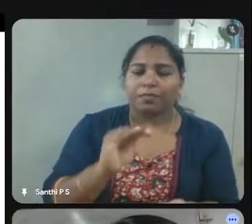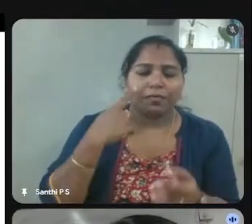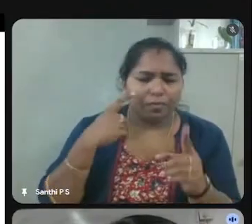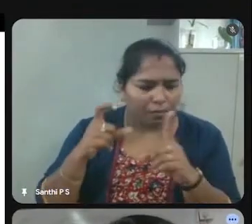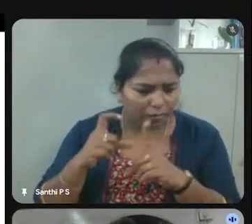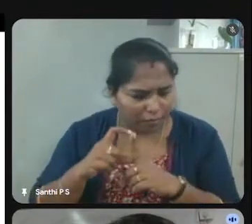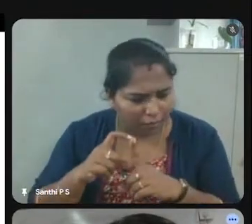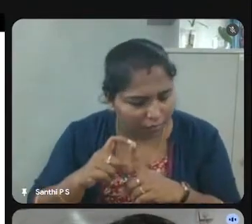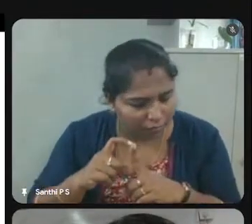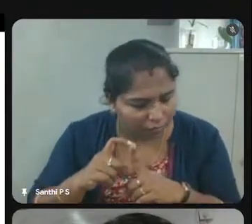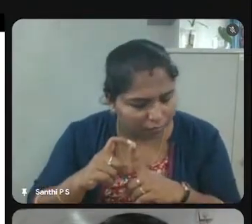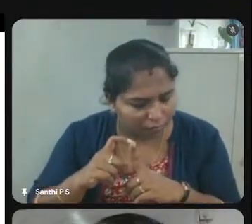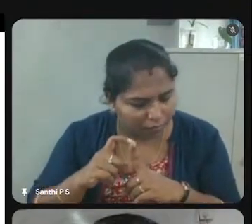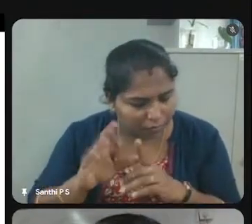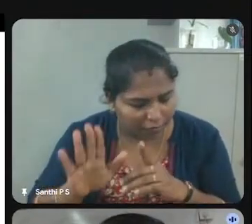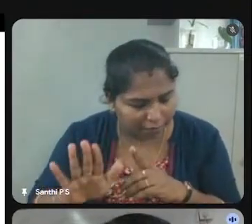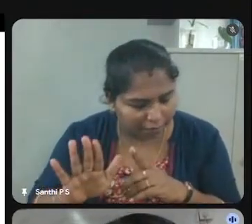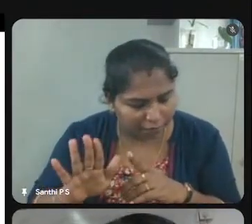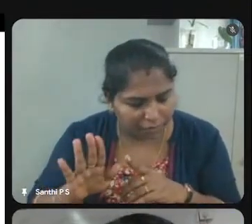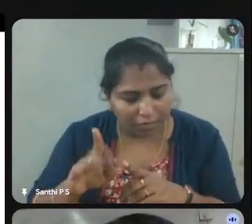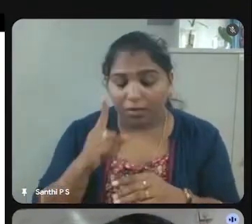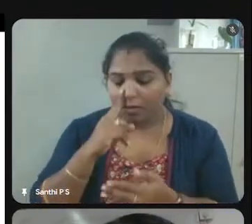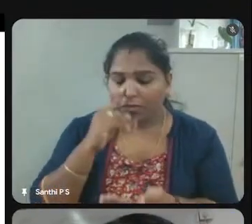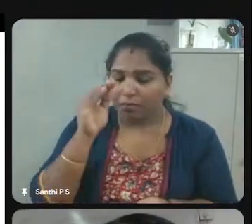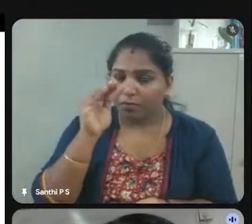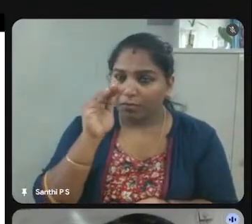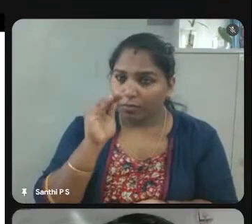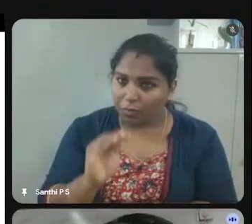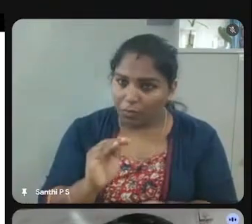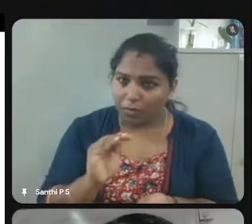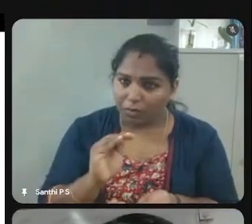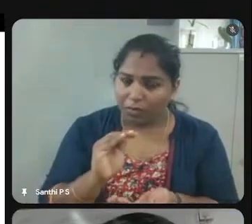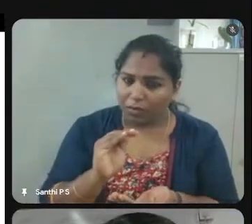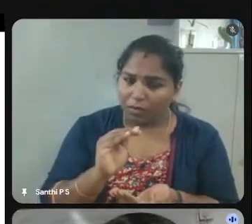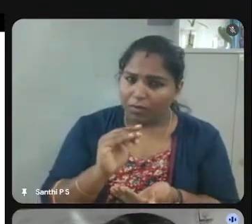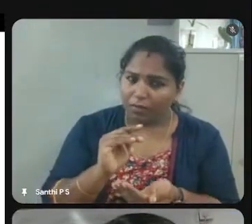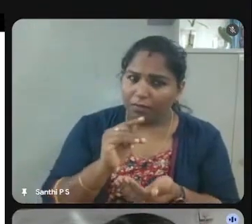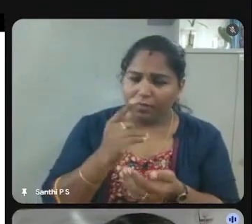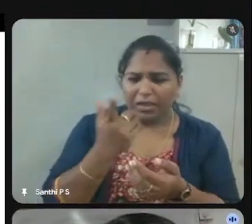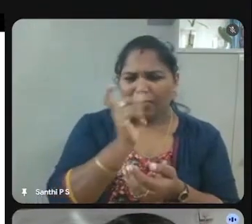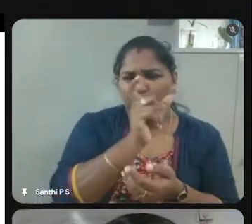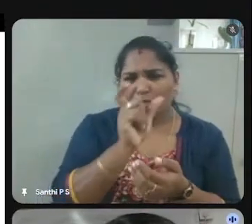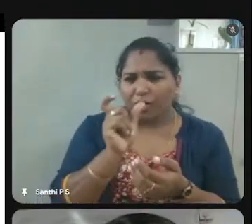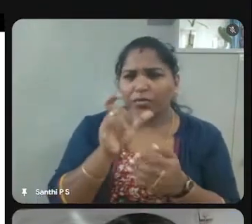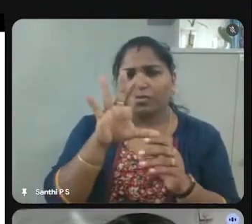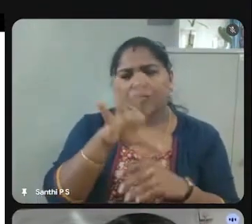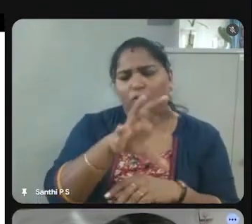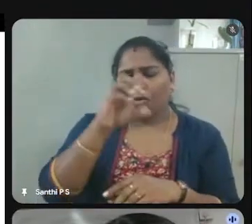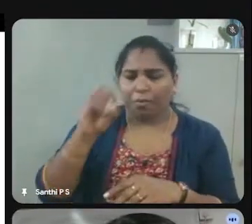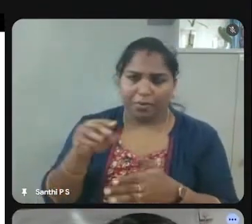ഉള്ള ആളാണ്. അപ്പോ മോള് വേർഡ്സ് കോപ്പി ചെയ്ത് നമ്മളിപ്പോ എഴുതി കൊടുക്കുന്നത് നോക്കി എഴുതാൻ